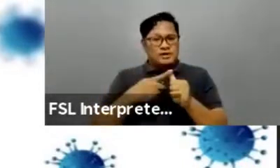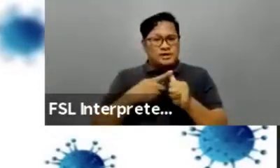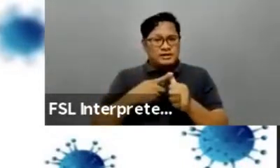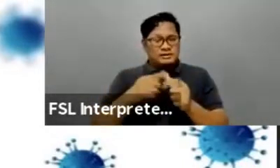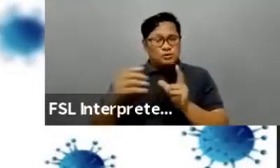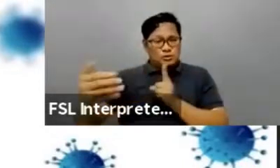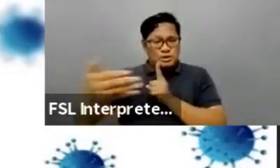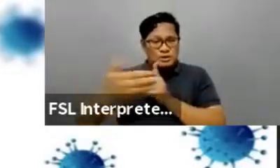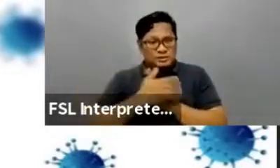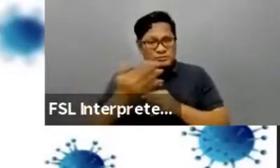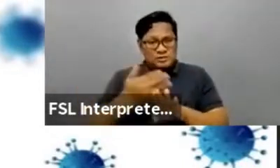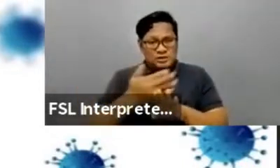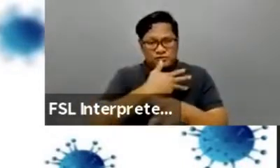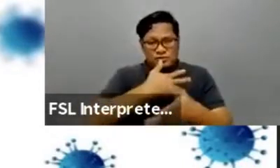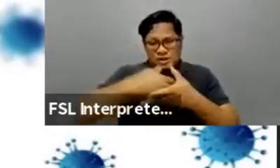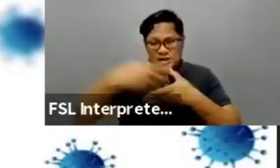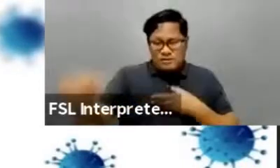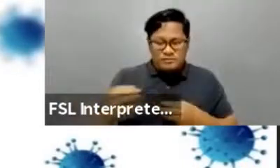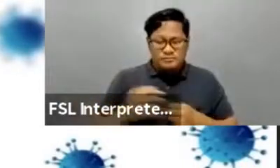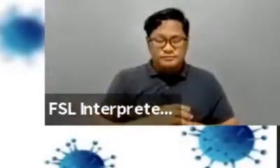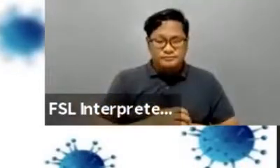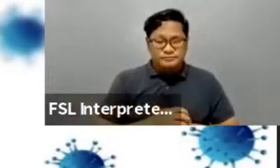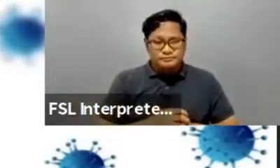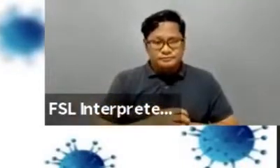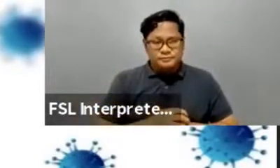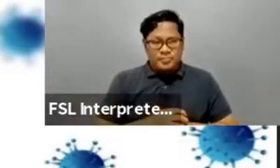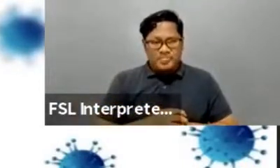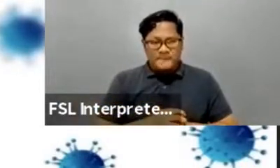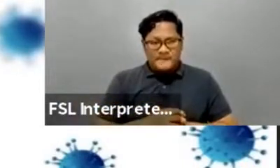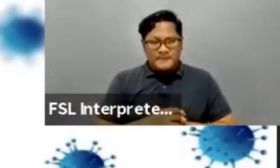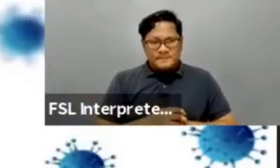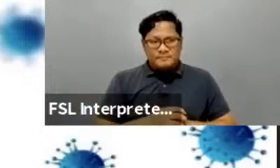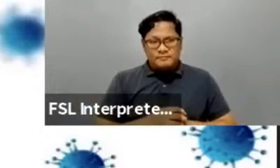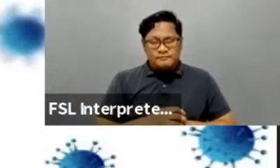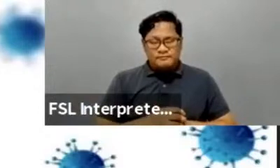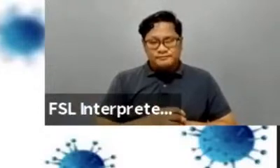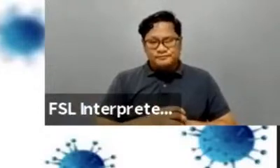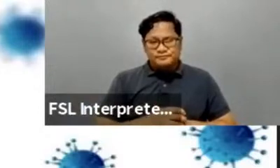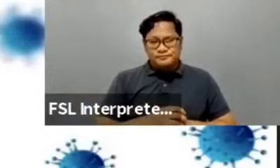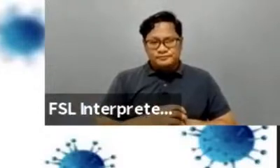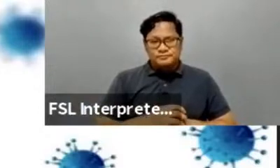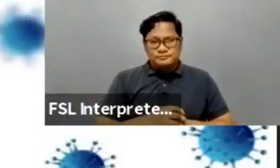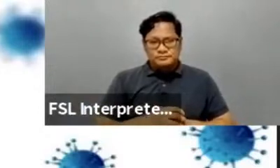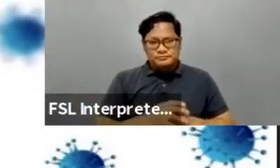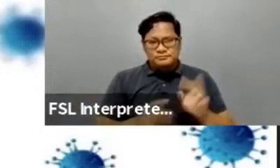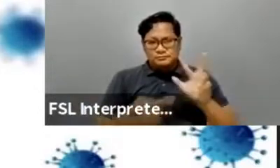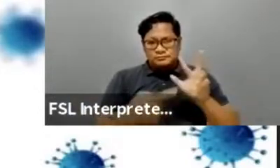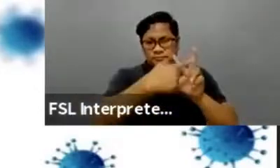sila palabasin. Okay? Ito namang treating,